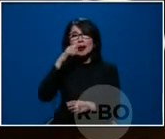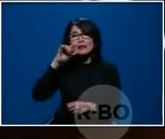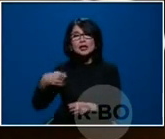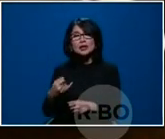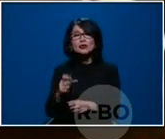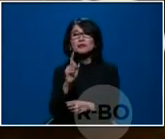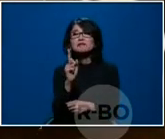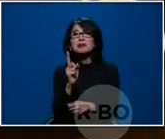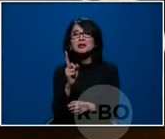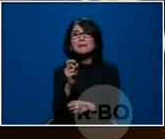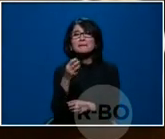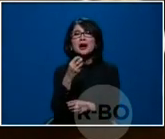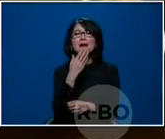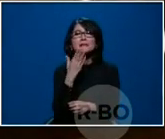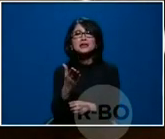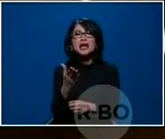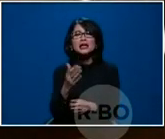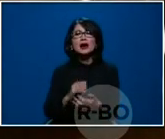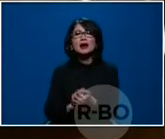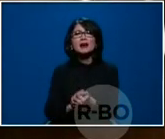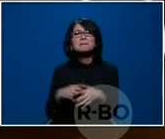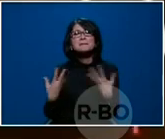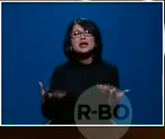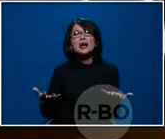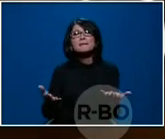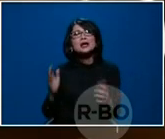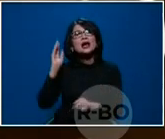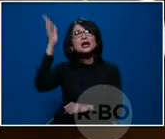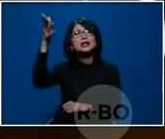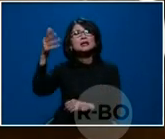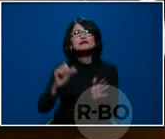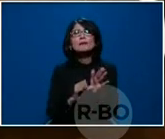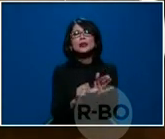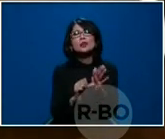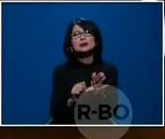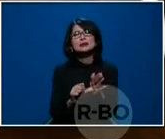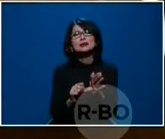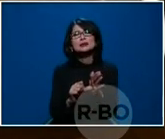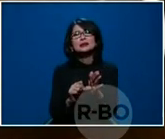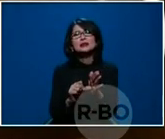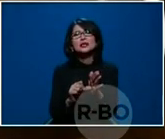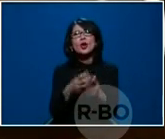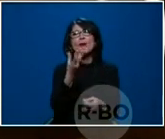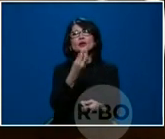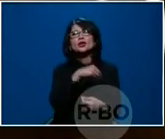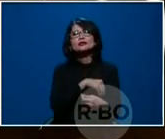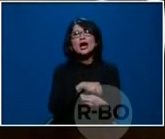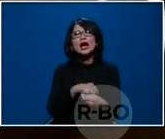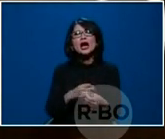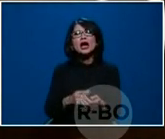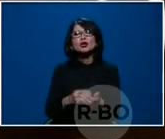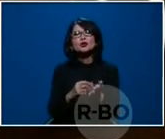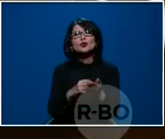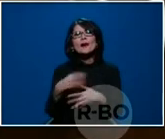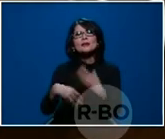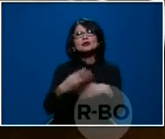pertanyaan tadi seperti itu pak wasuki juga menyampaikan bagaimana nanti untuk bantuan ee modal usaha atau dana bergulir tetapi